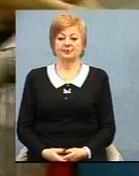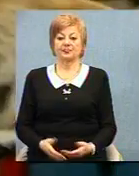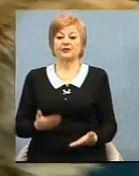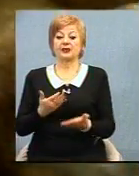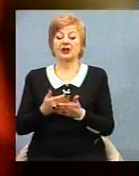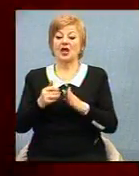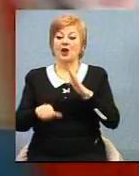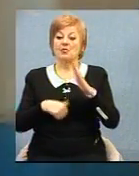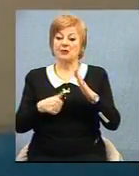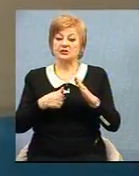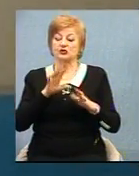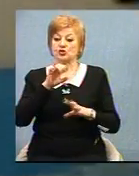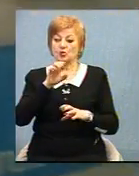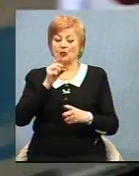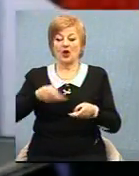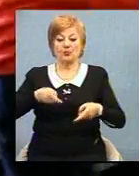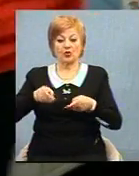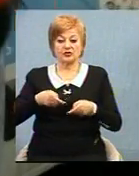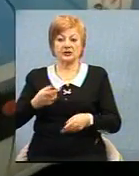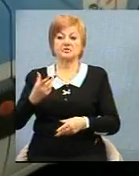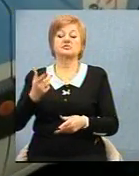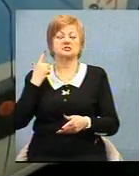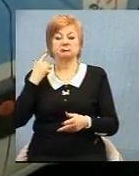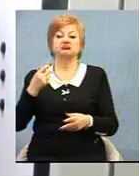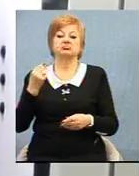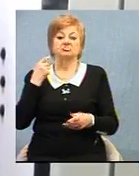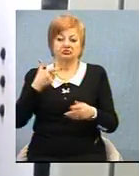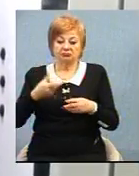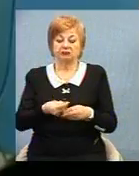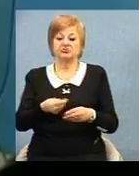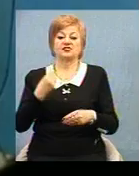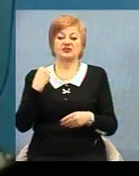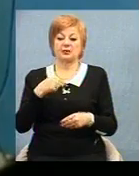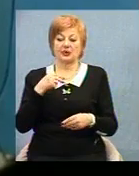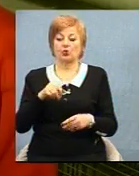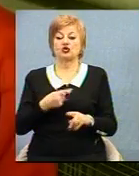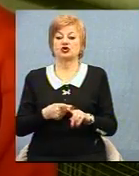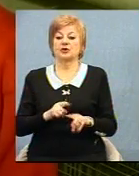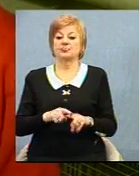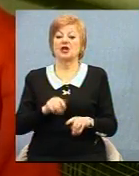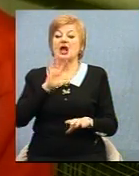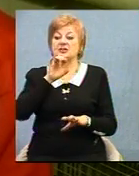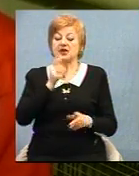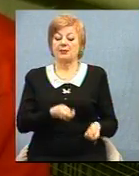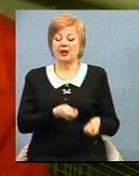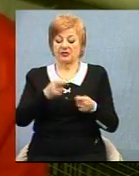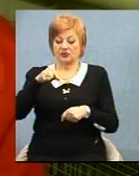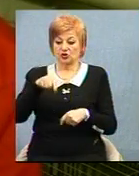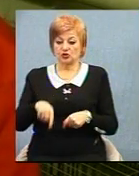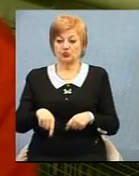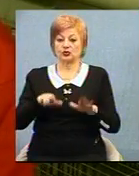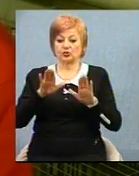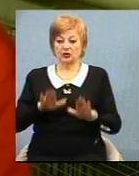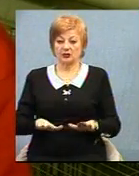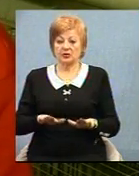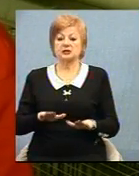200 безпритульних собак стерилізовано і вакциновано у Запоріжжі завдяки волонтерському руху «Чотири лапи». Собак привозили к нам на місце базування